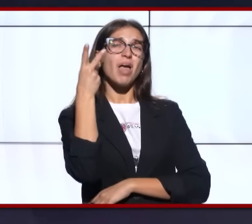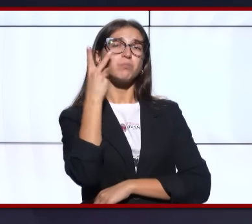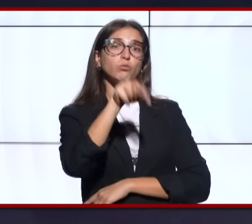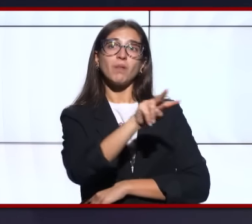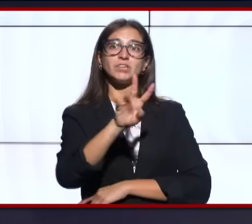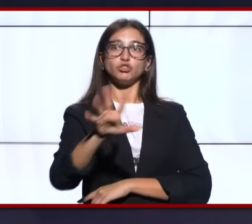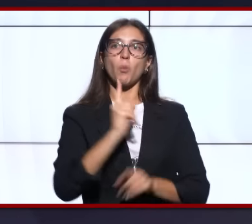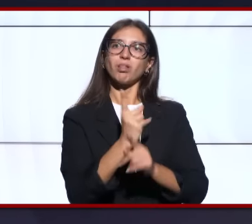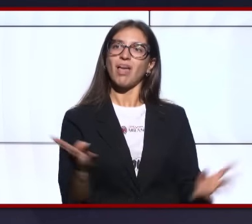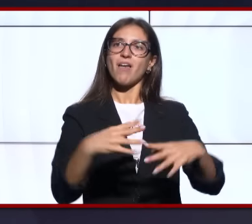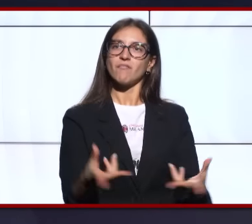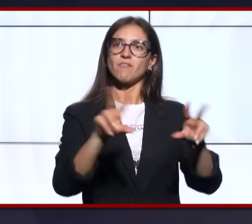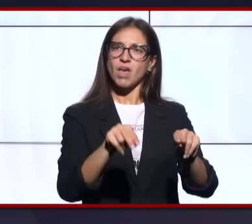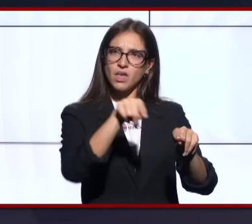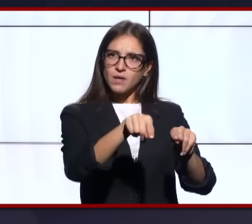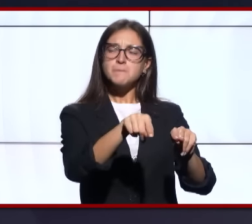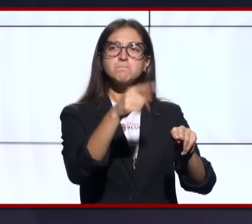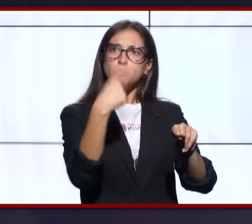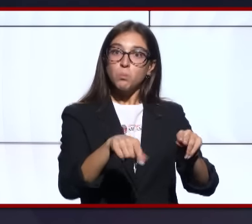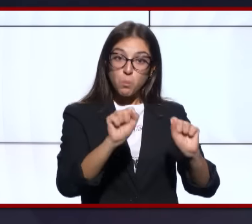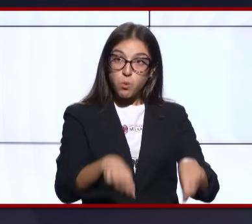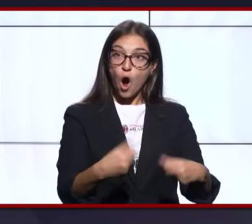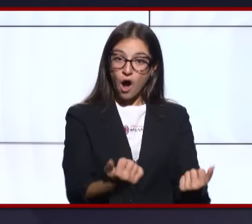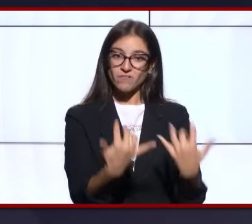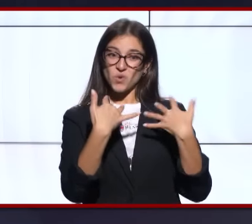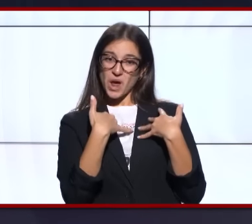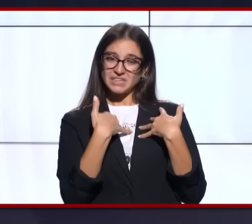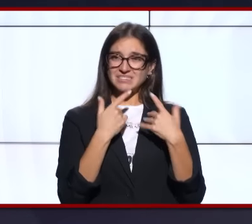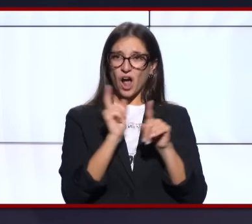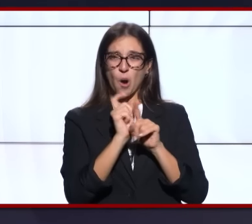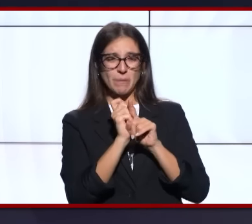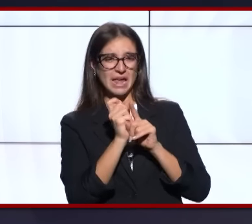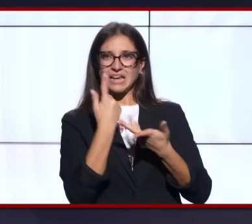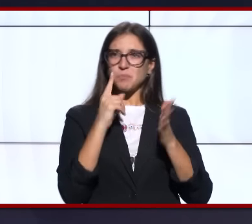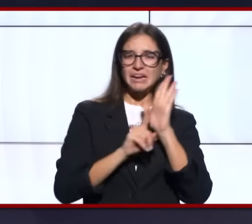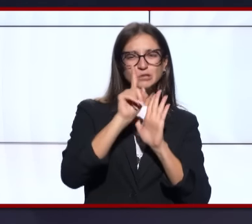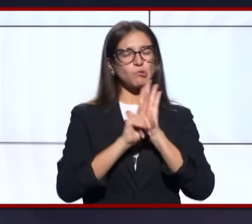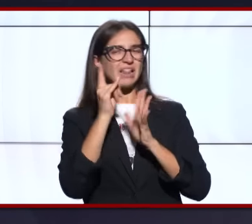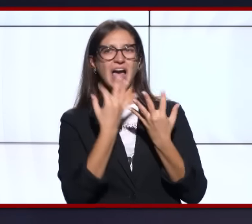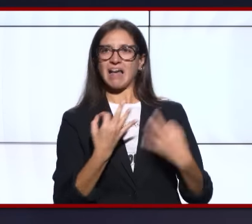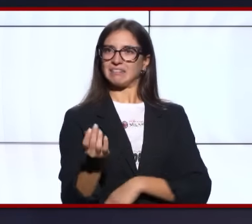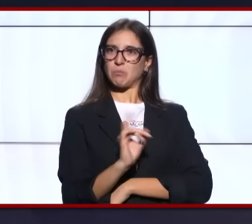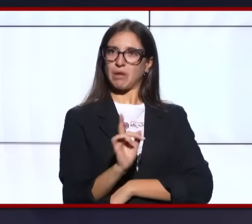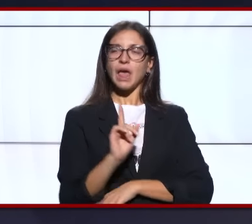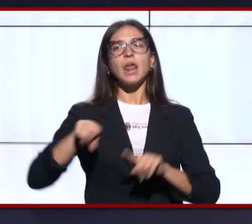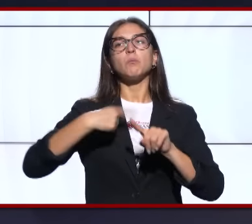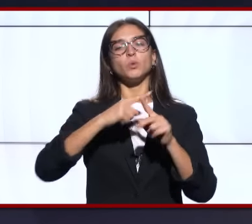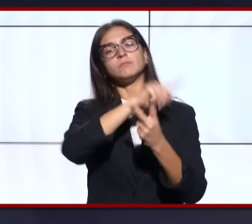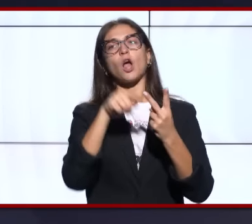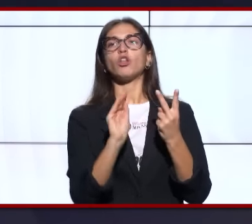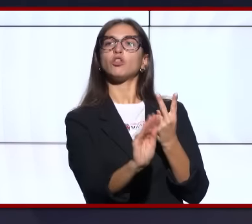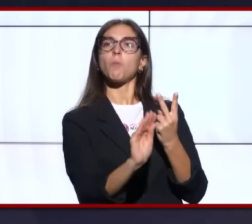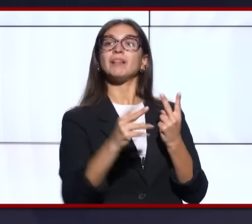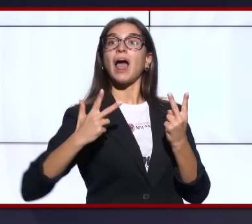lei questo va un po' a falsare l'intero campionato e È una domanda più di campo Calabria potrebbe essere